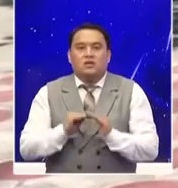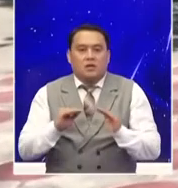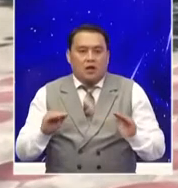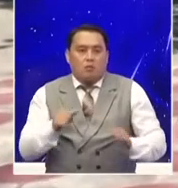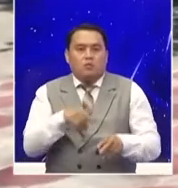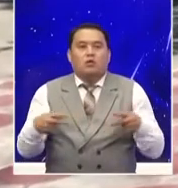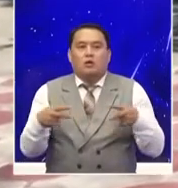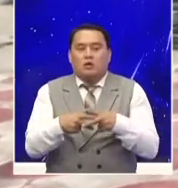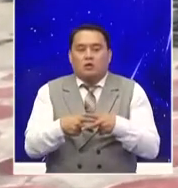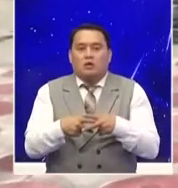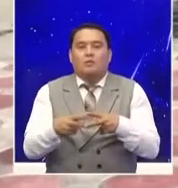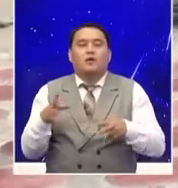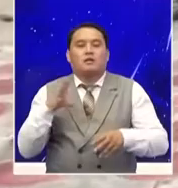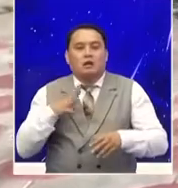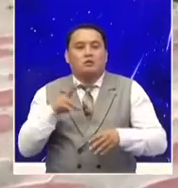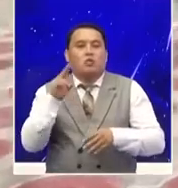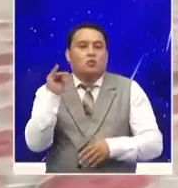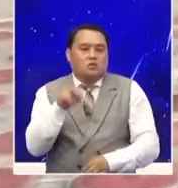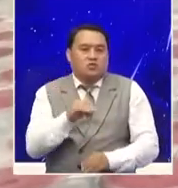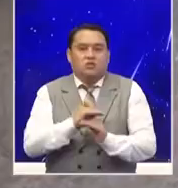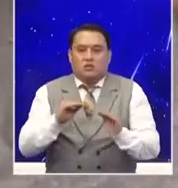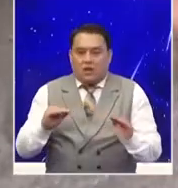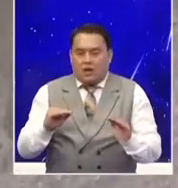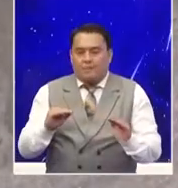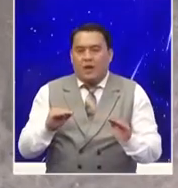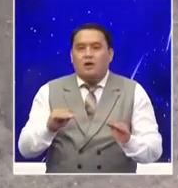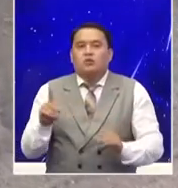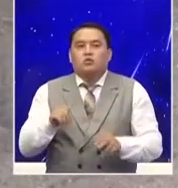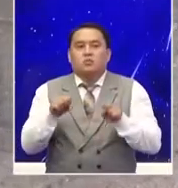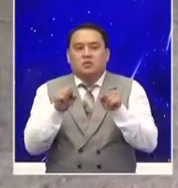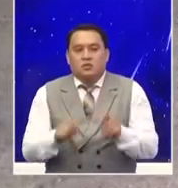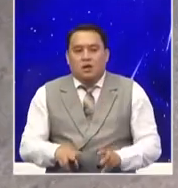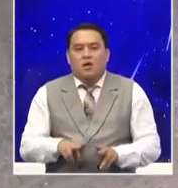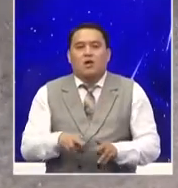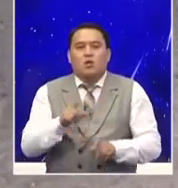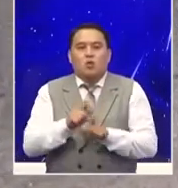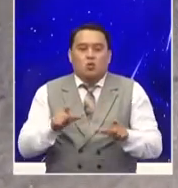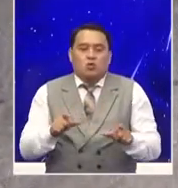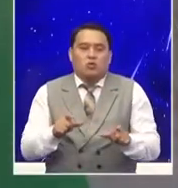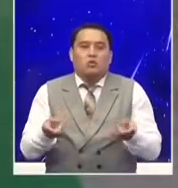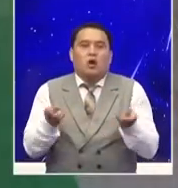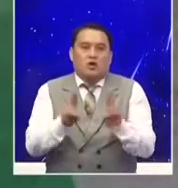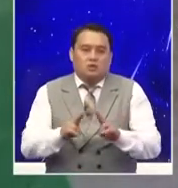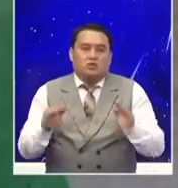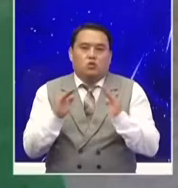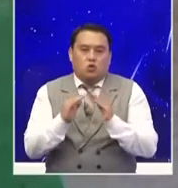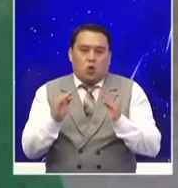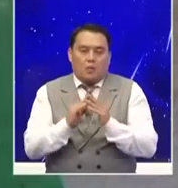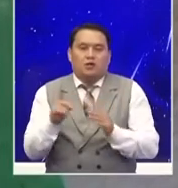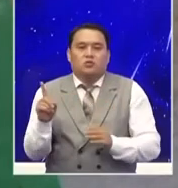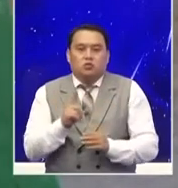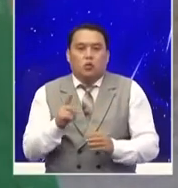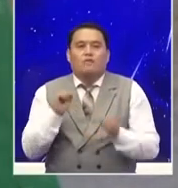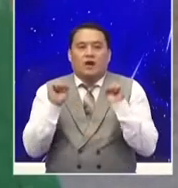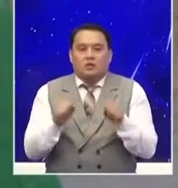сравнения, до карантина их посещали свыше 3000 малышей. Как отмечают специалисты, вероятно, люди все еще предпочитают оставлять детей дома. Но если